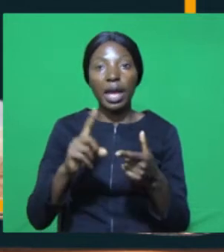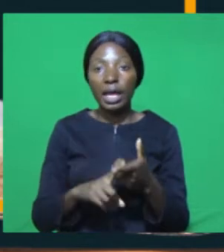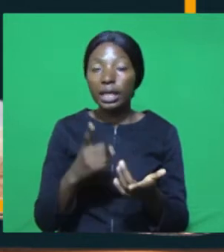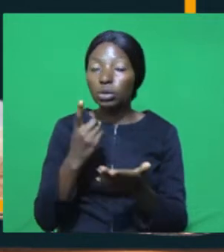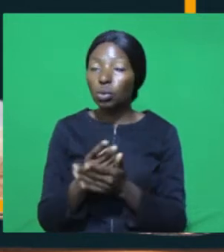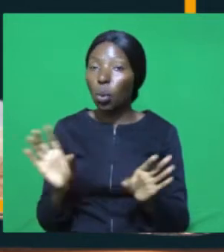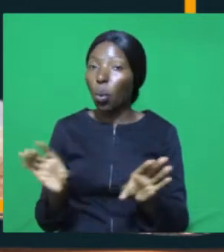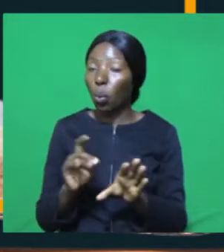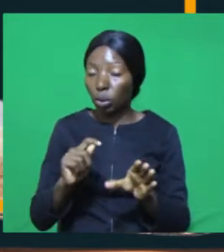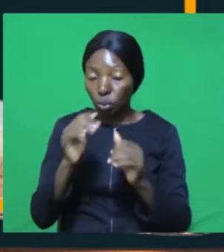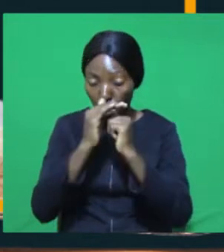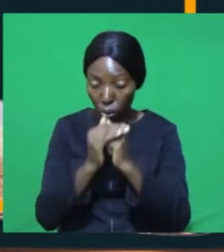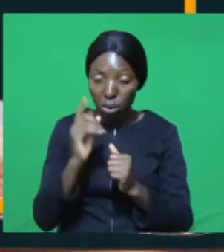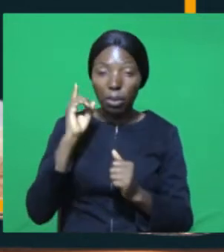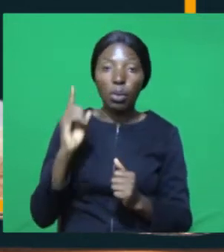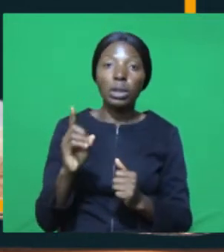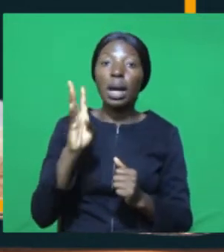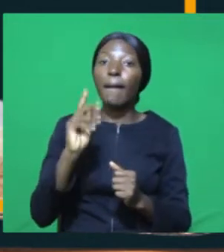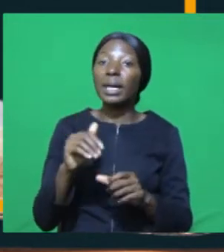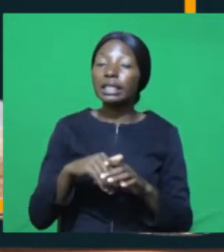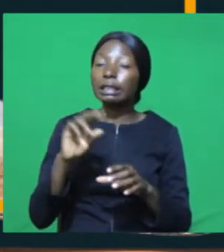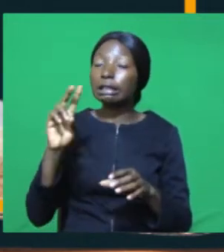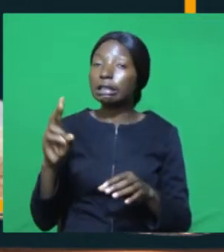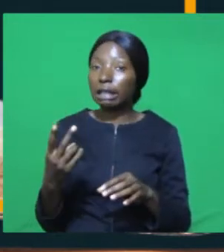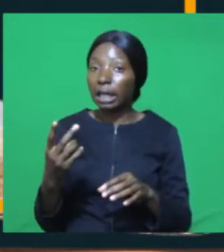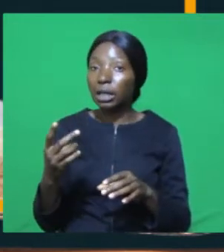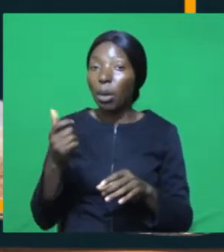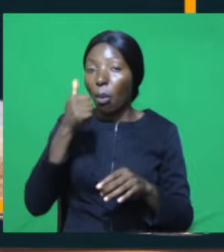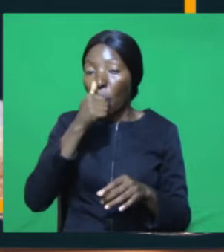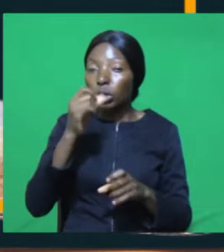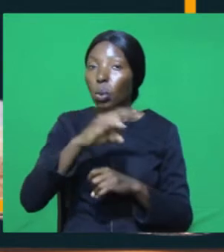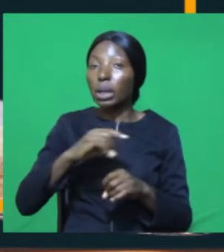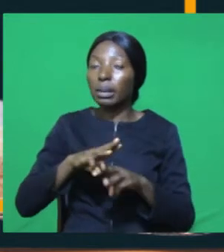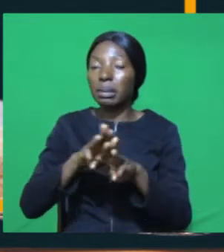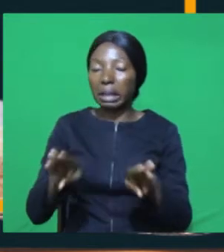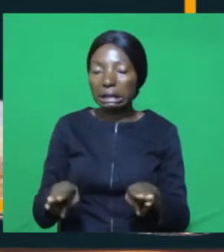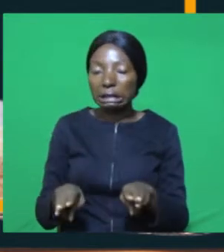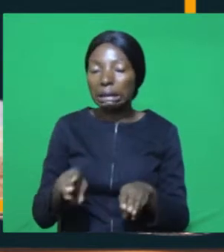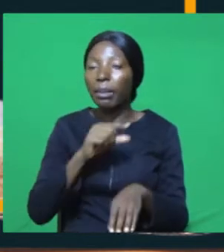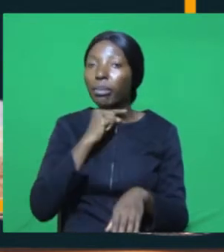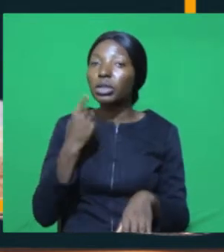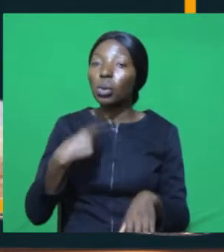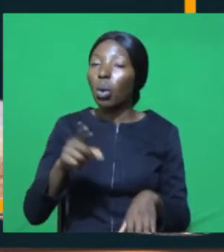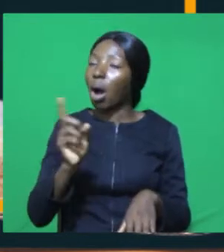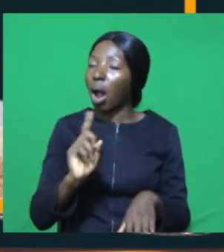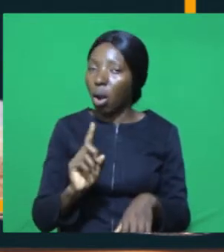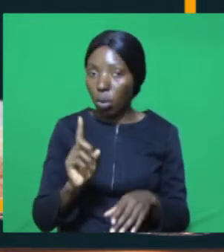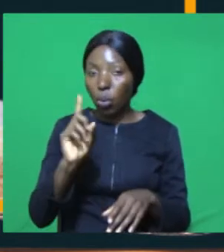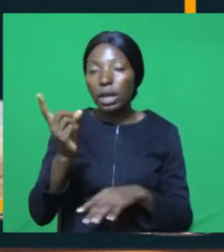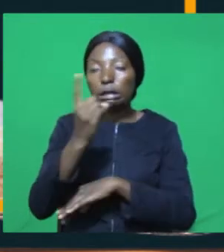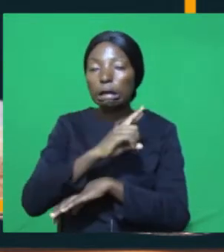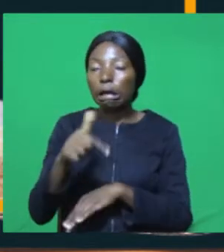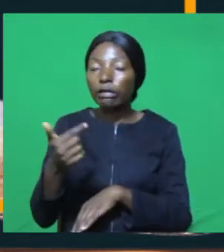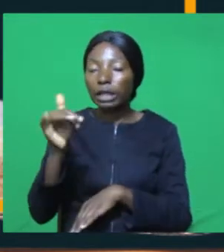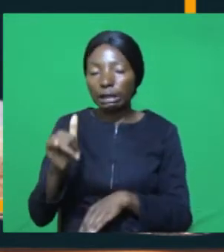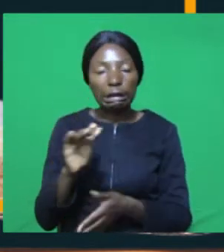vachibata mabasa okushumira Mwari, asi mune yechipiri muprisita mukuru waipinda ari oga kamwe chete negore